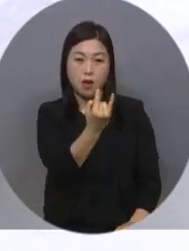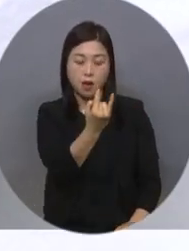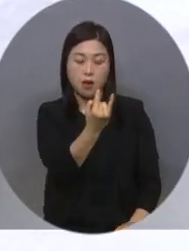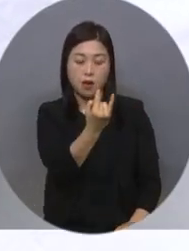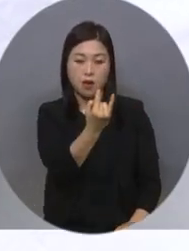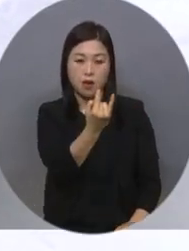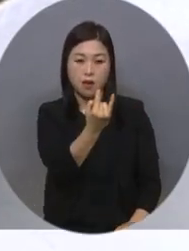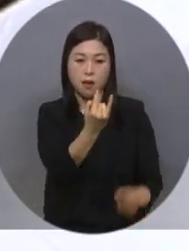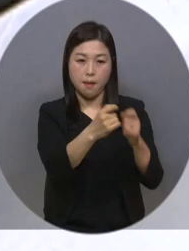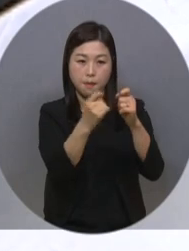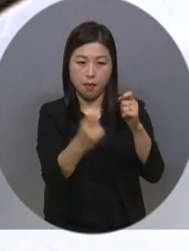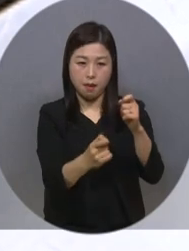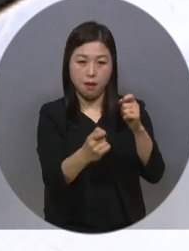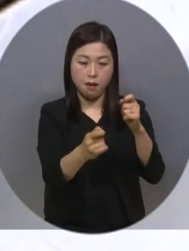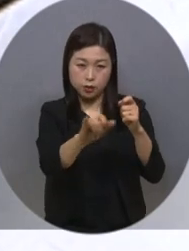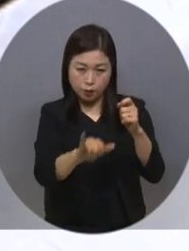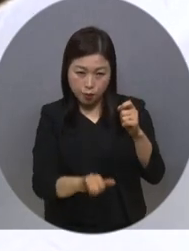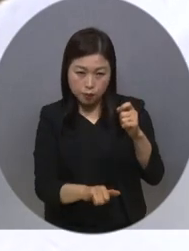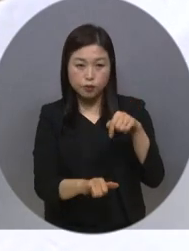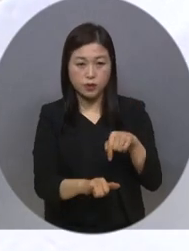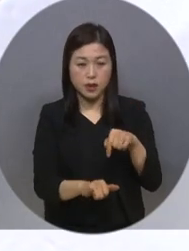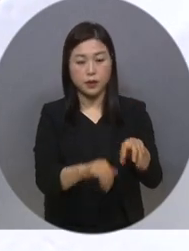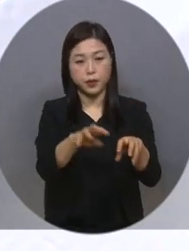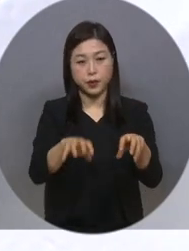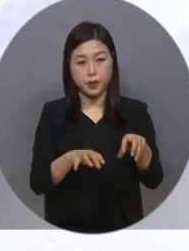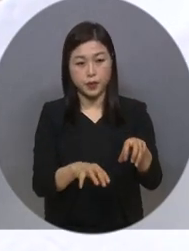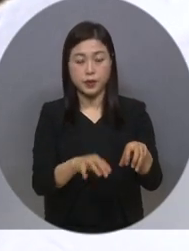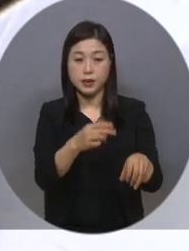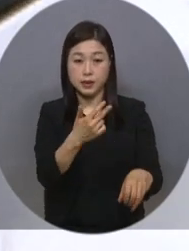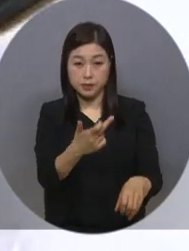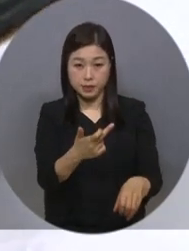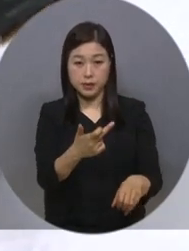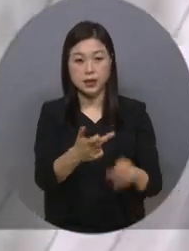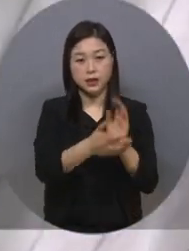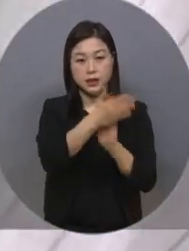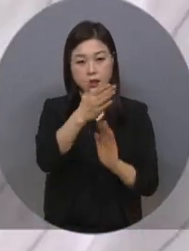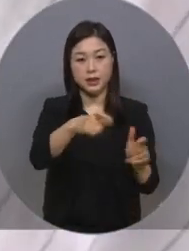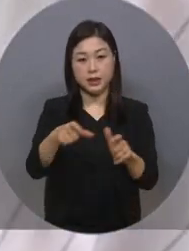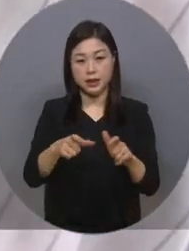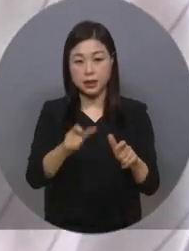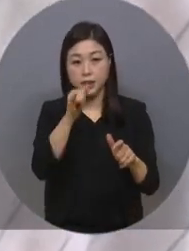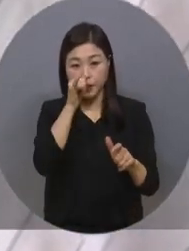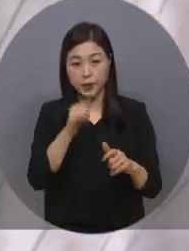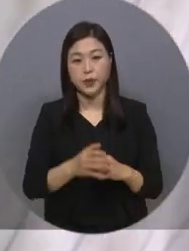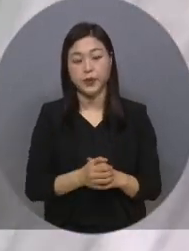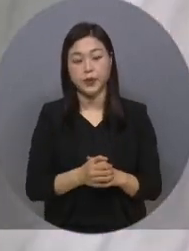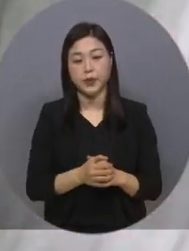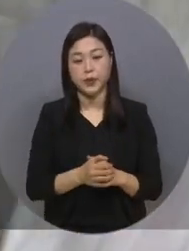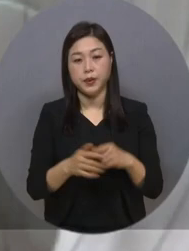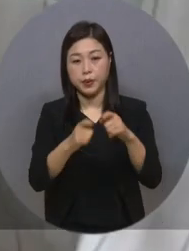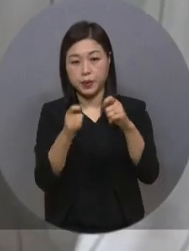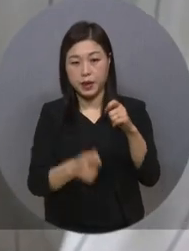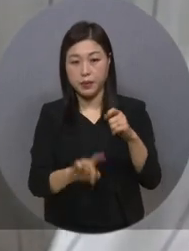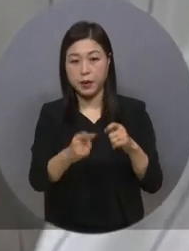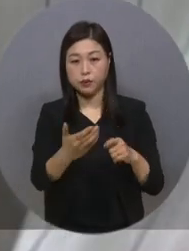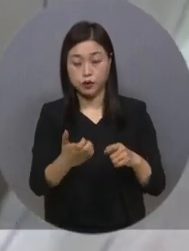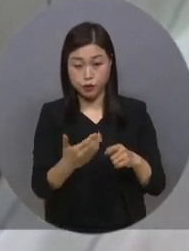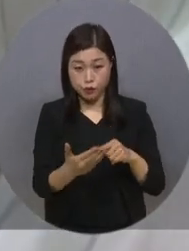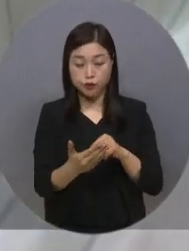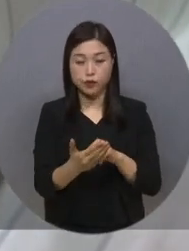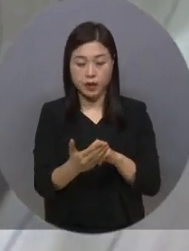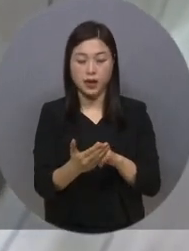중앙회를 비롯해서 전국에 17개 시도 지부가 있고 또 그 산하에